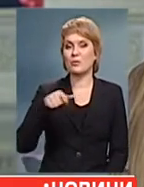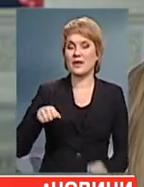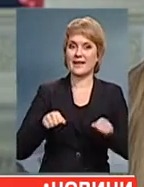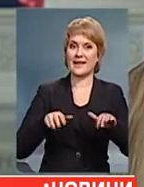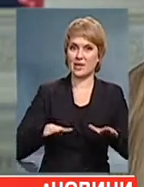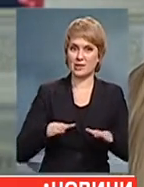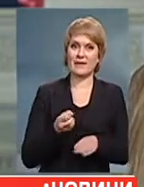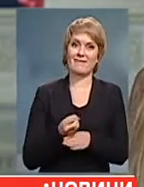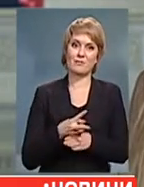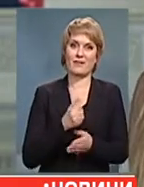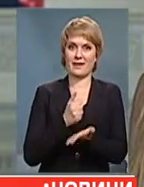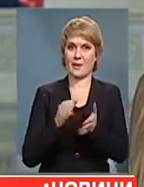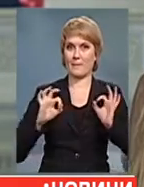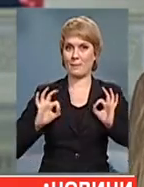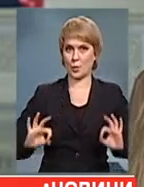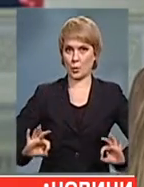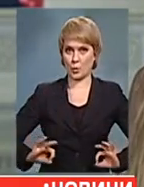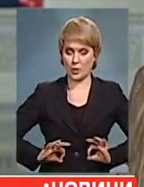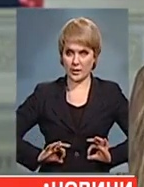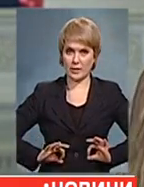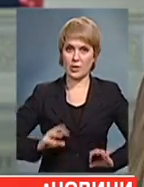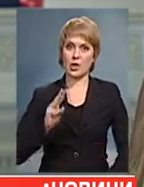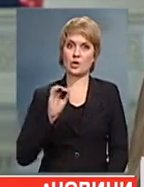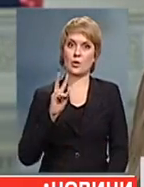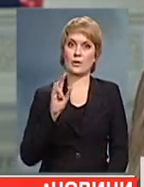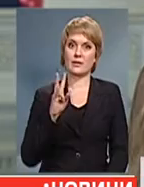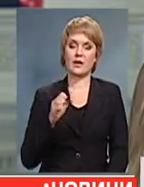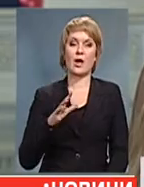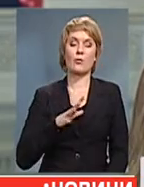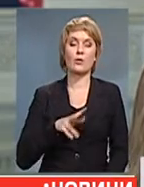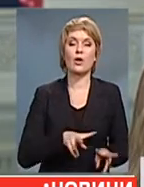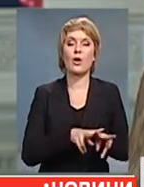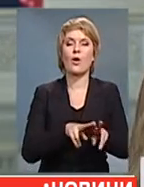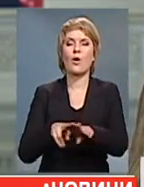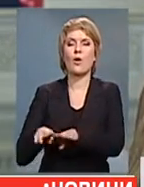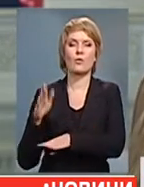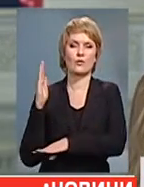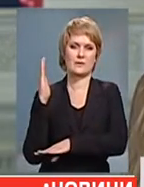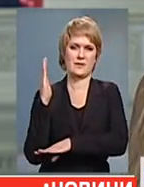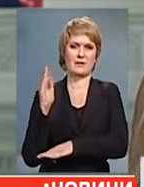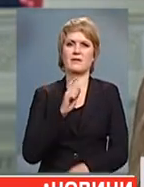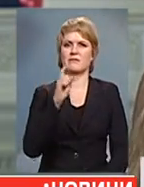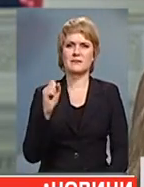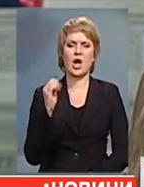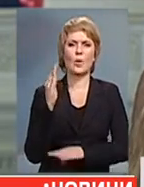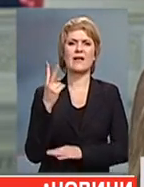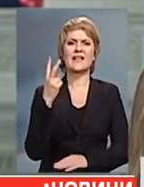рішенні відправити генпрокурора Віктора Шокіна у відставку були насправді майже одностайні. За це рішення